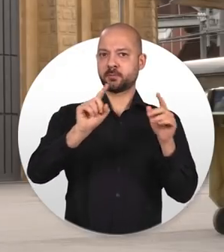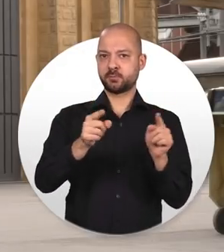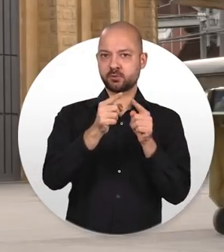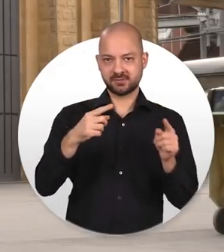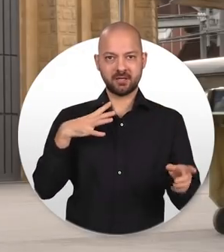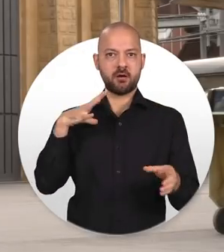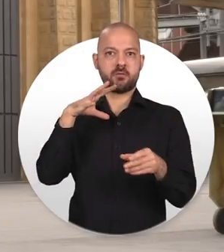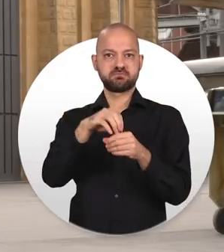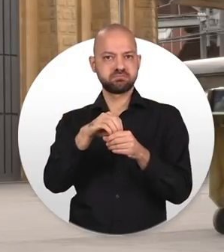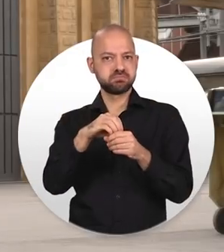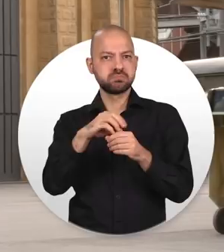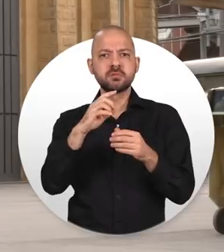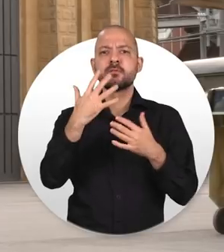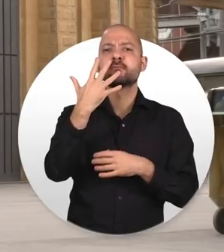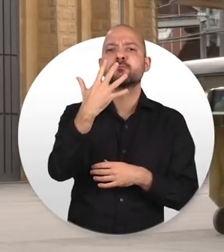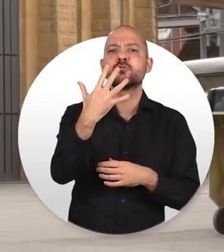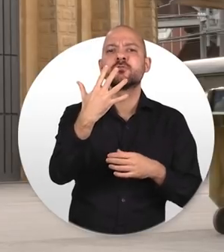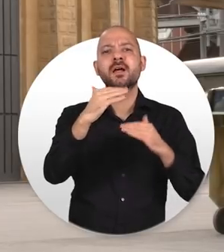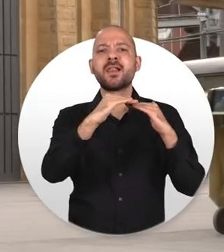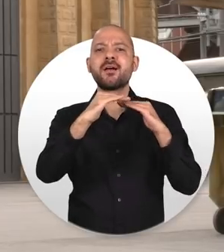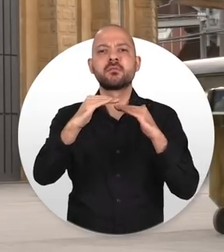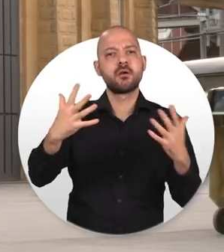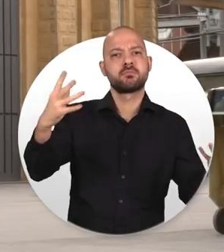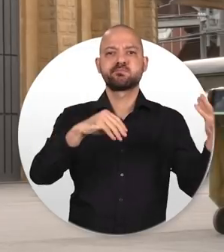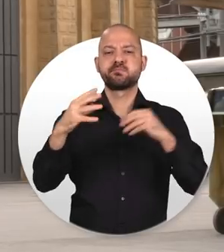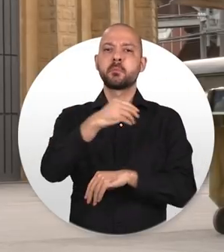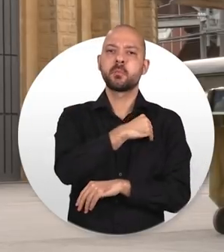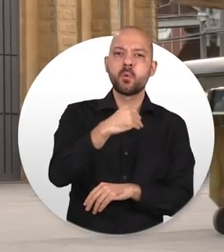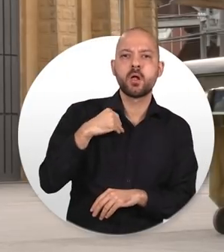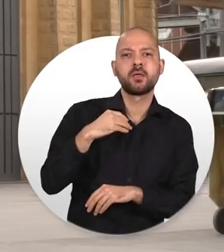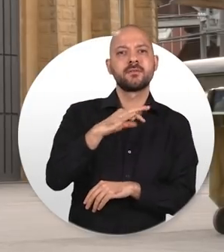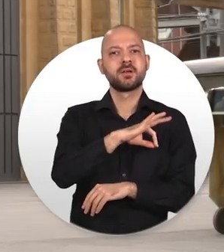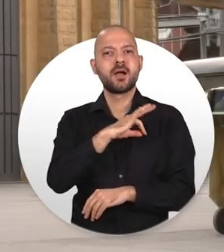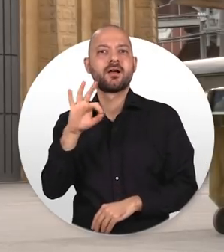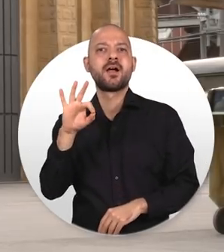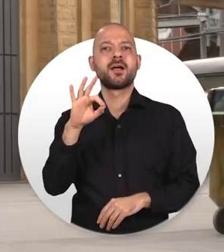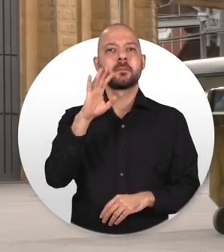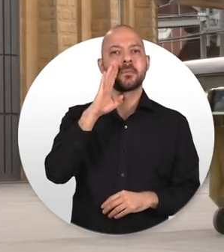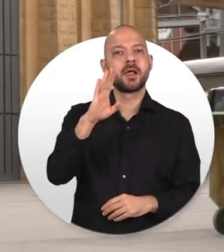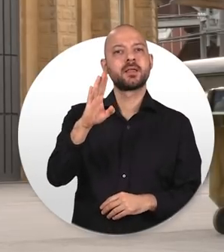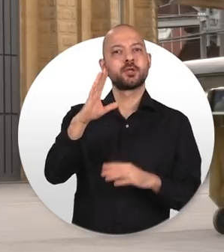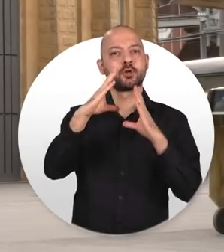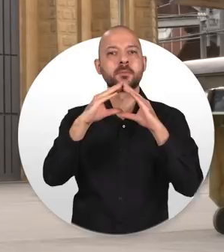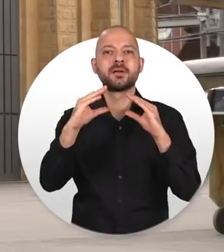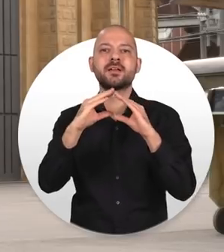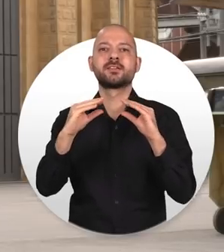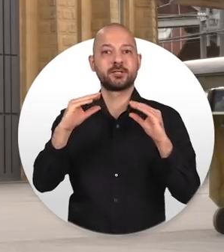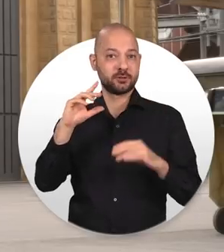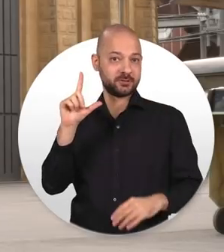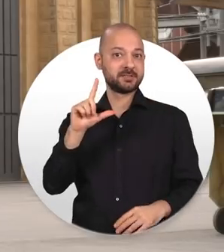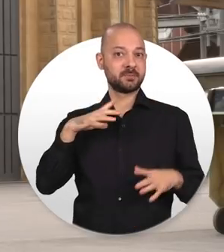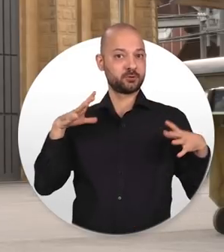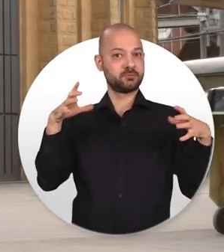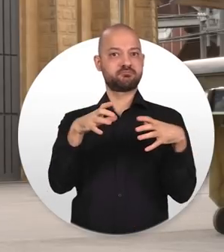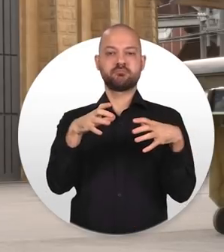Mitgemacht und da haben 5 andere Länder mit gedeelt. Ja, das ist Polen, Frankreich,